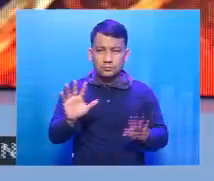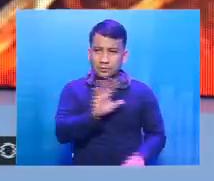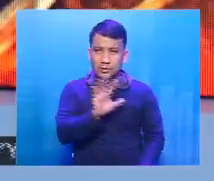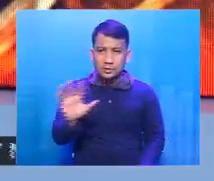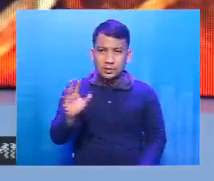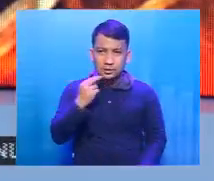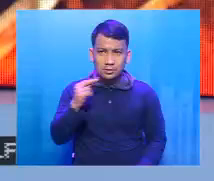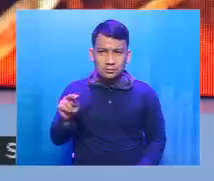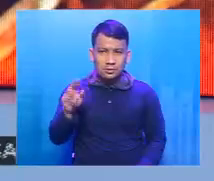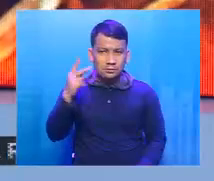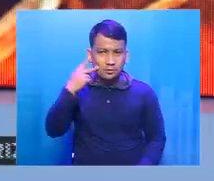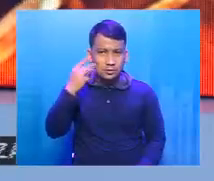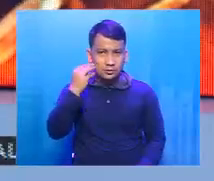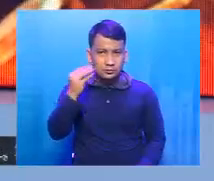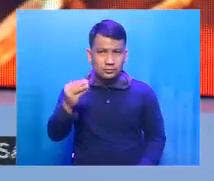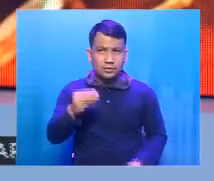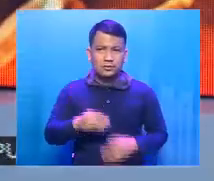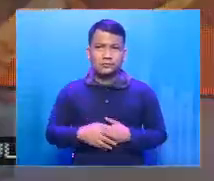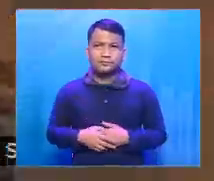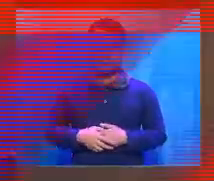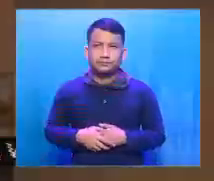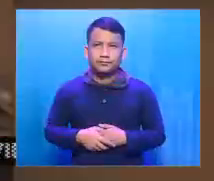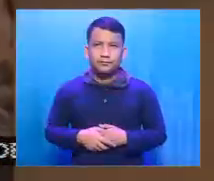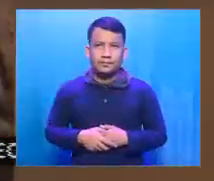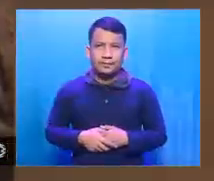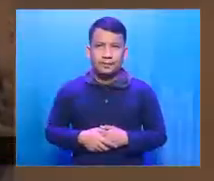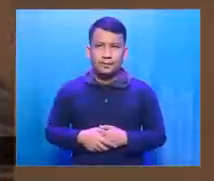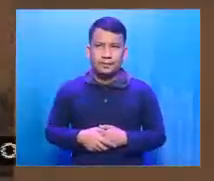balitang yan, si Patricia Mangune.